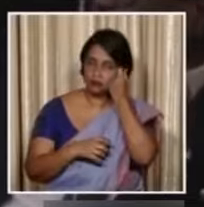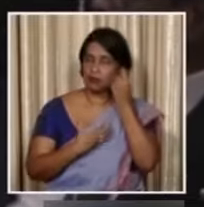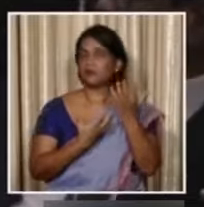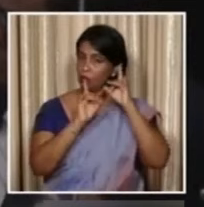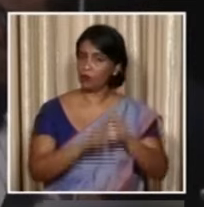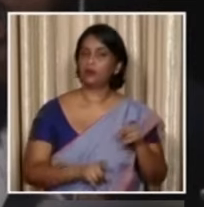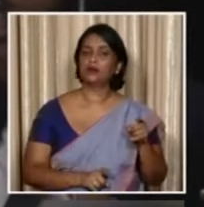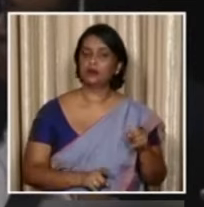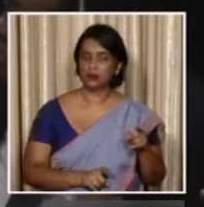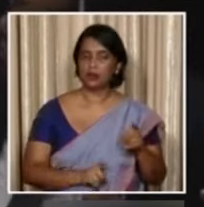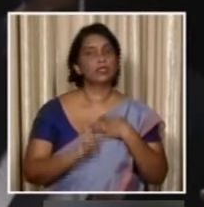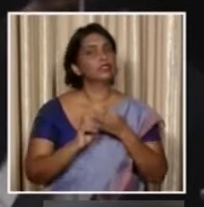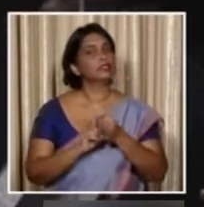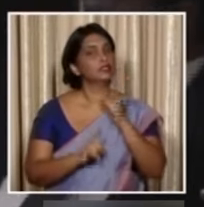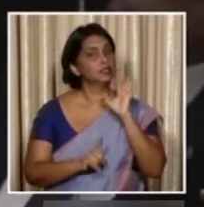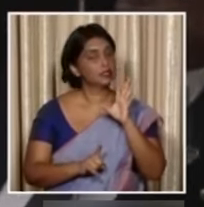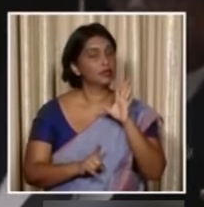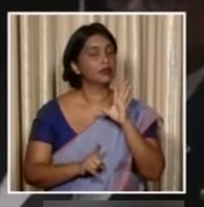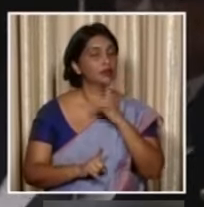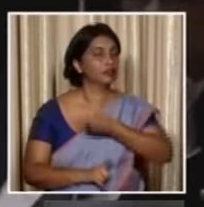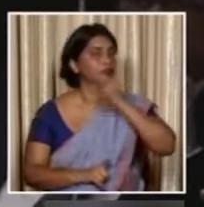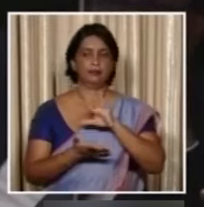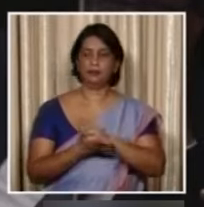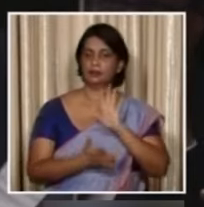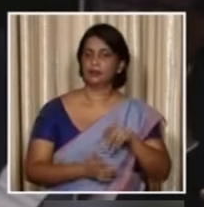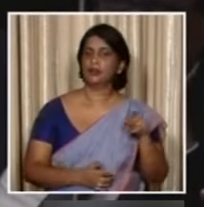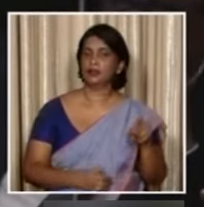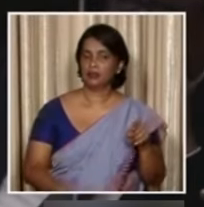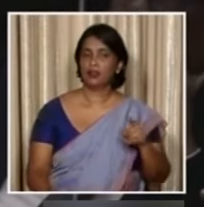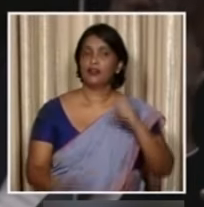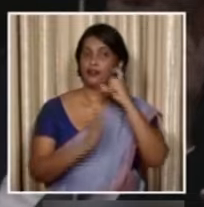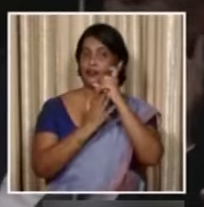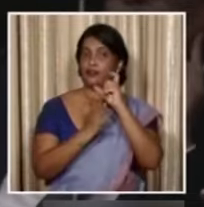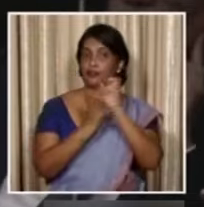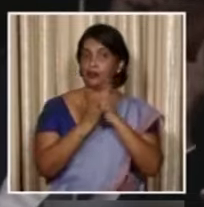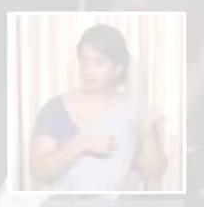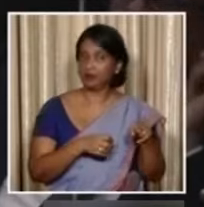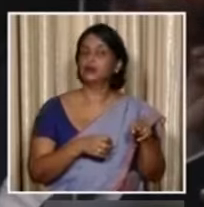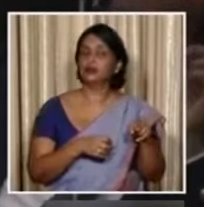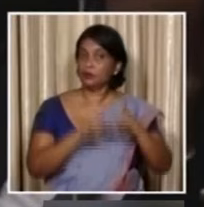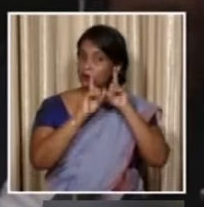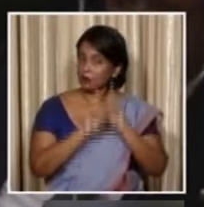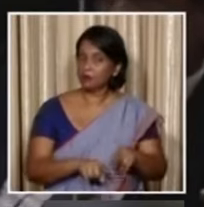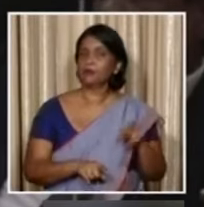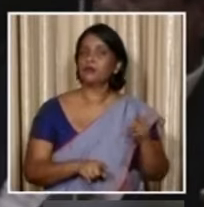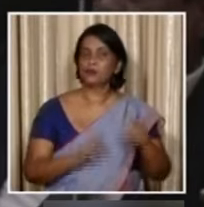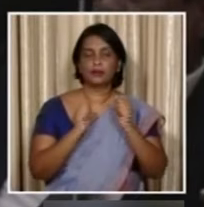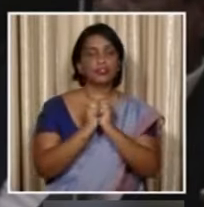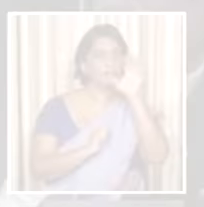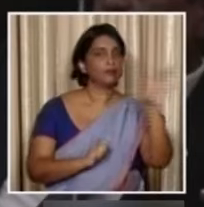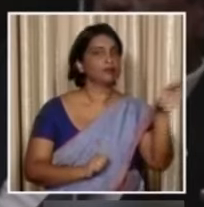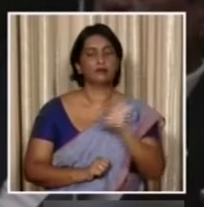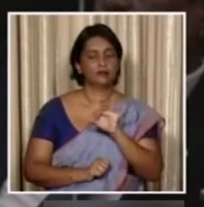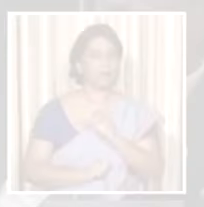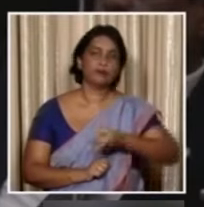ලබාගෙන නොමැත. ජනාධිපතිවරයාගේ නිර්දේශයක් මත ව්‍යවස්ථාදායක සභාව විසින් එවැනි වැඩබලන